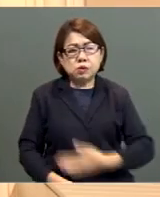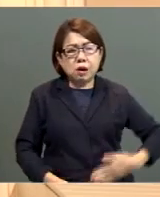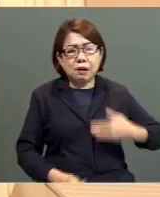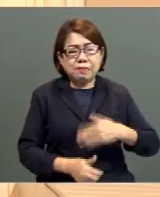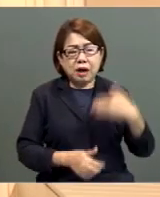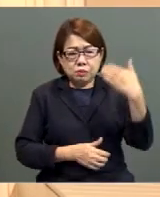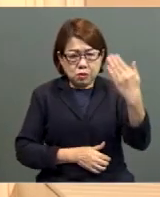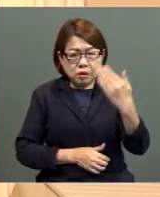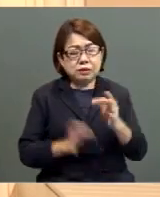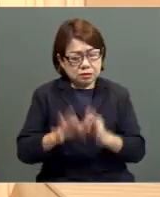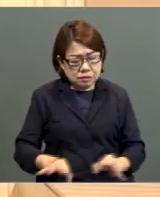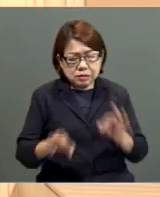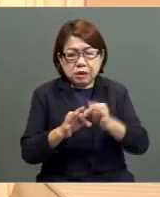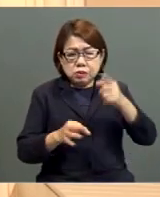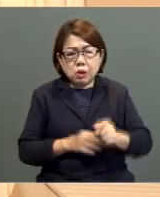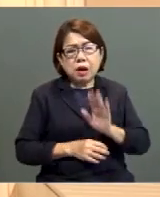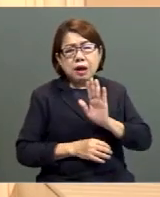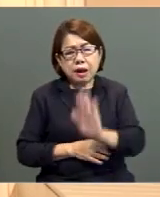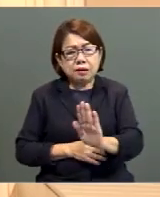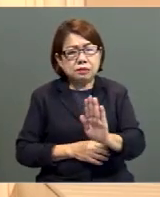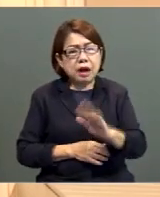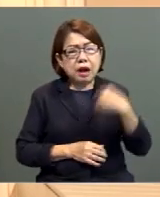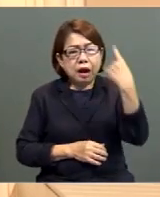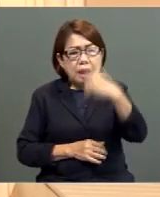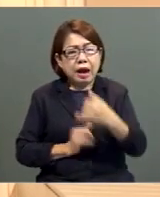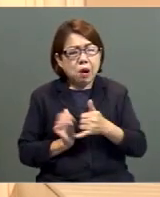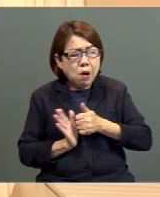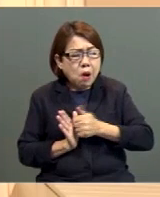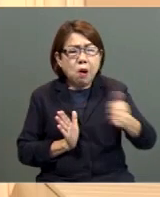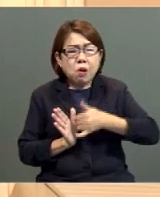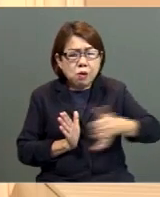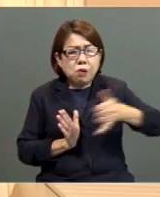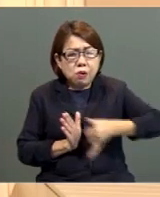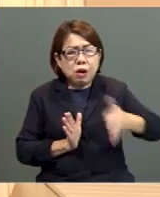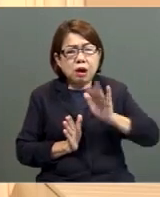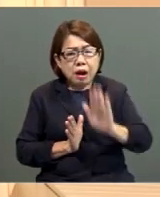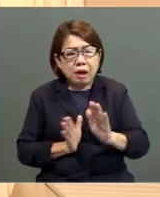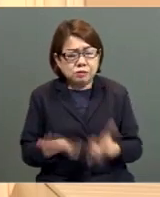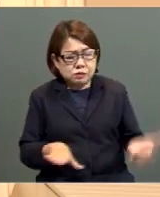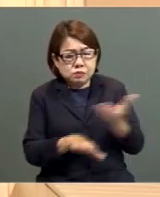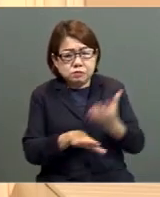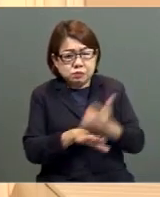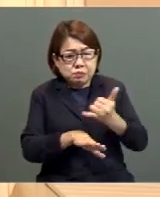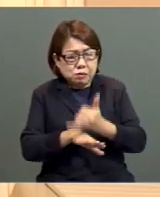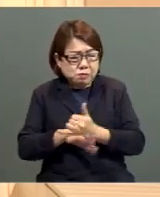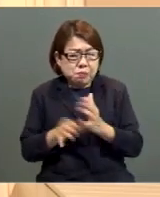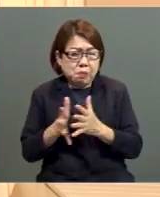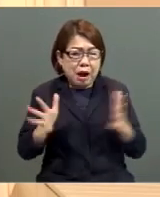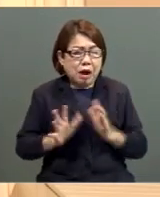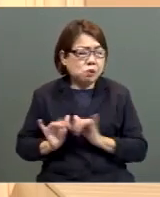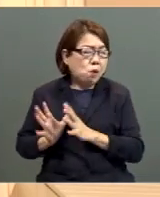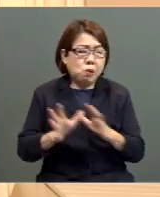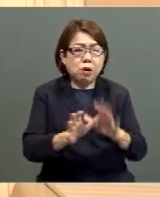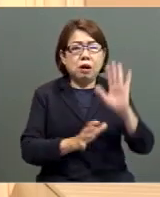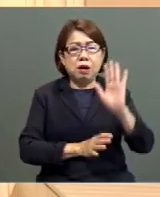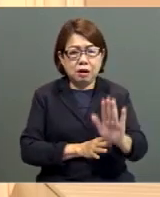ายสำคัญก็คือจำกัดการเดินทางการเคลื่อนย้ายคนและจำกัดการรวมตัวกันของคนจำนวนมาก